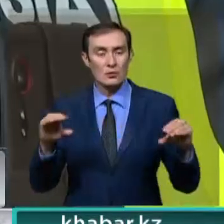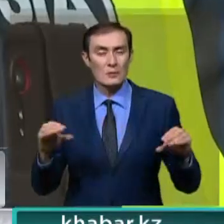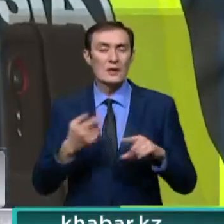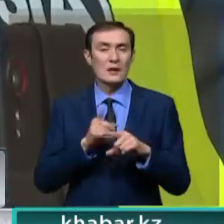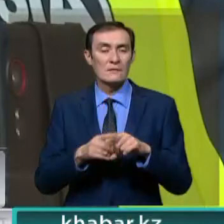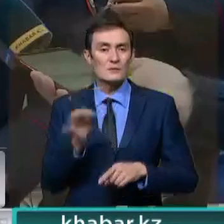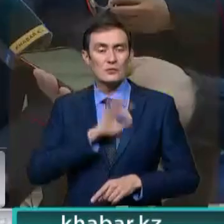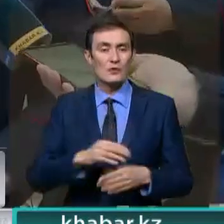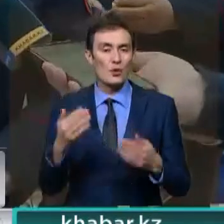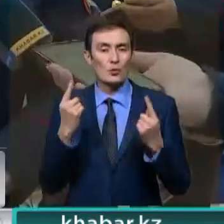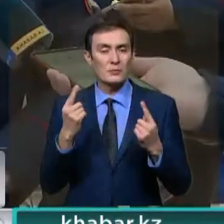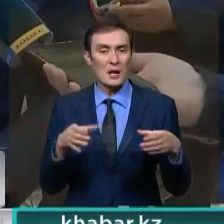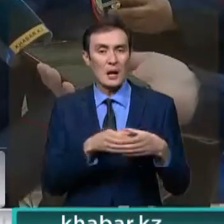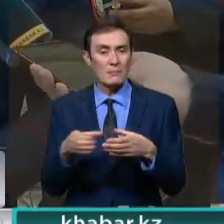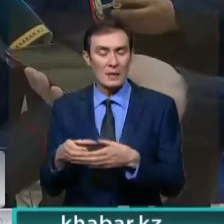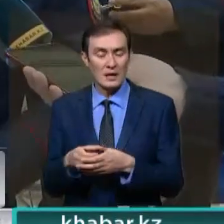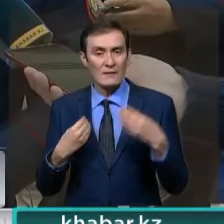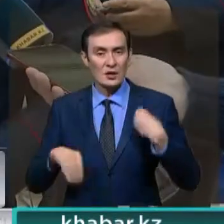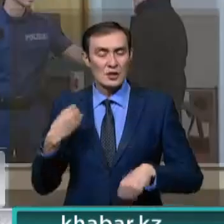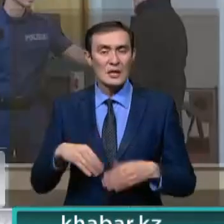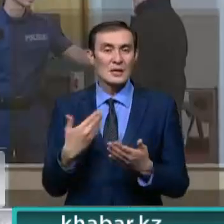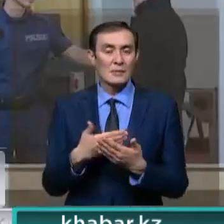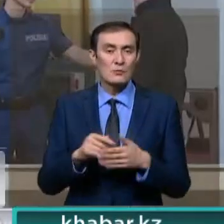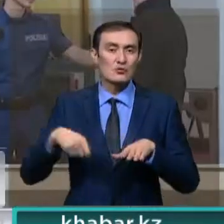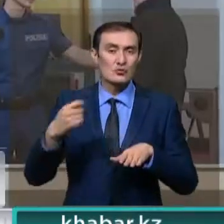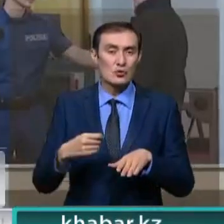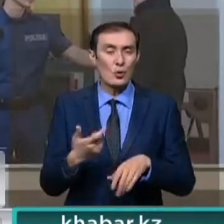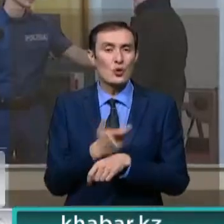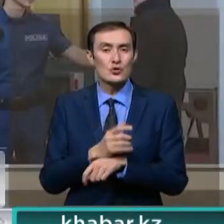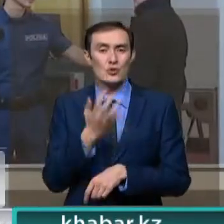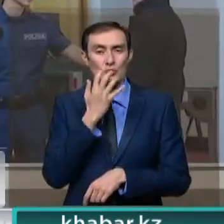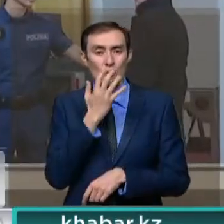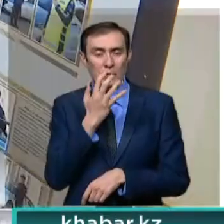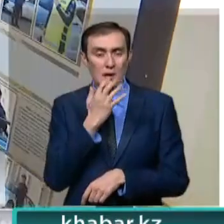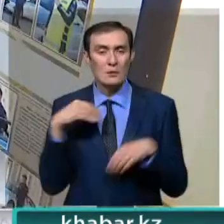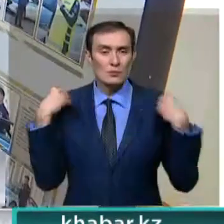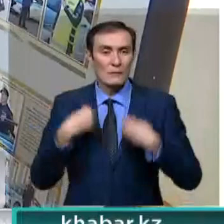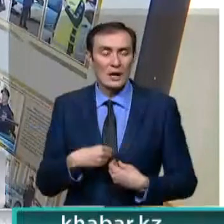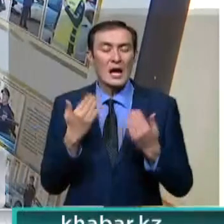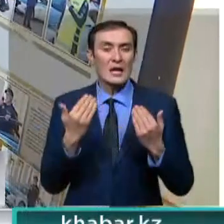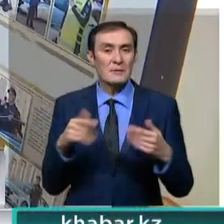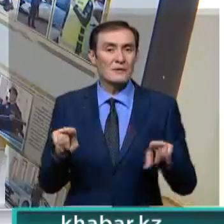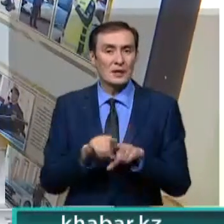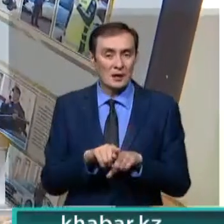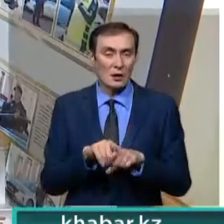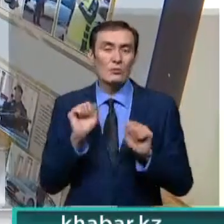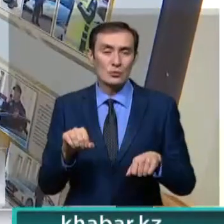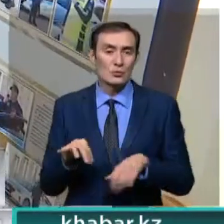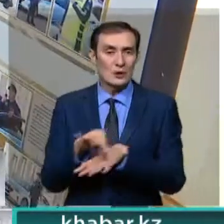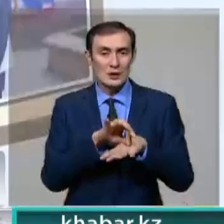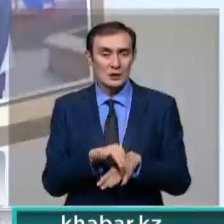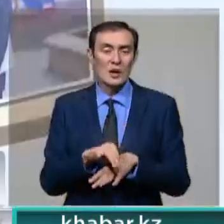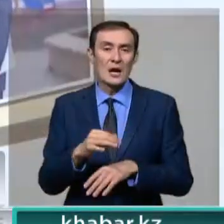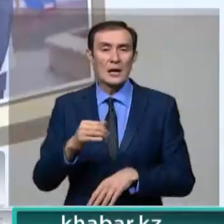используют ведущие мировые производители верхней одежды. Например, из него шьют супертеплые финские пуховики. А теперь в таких телогрейках будут